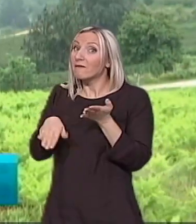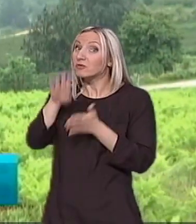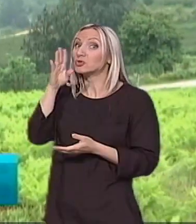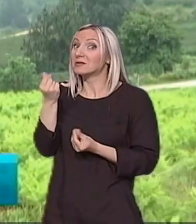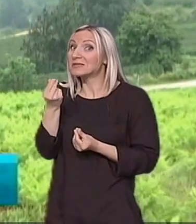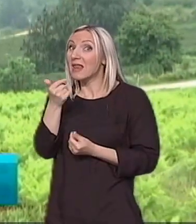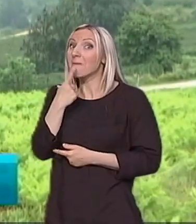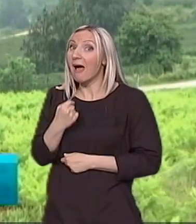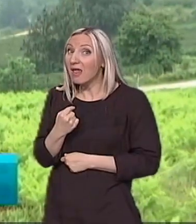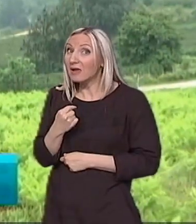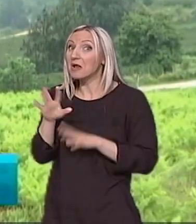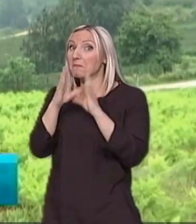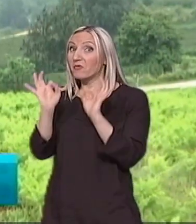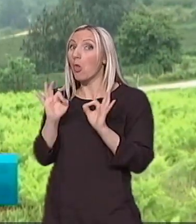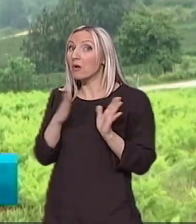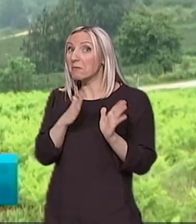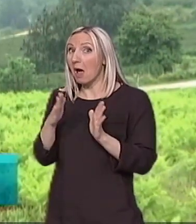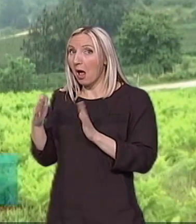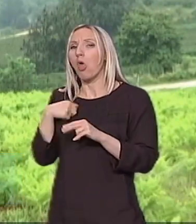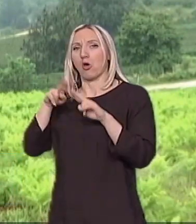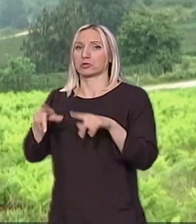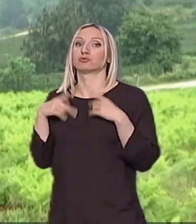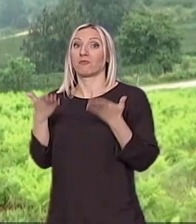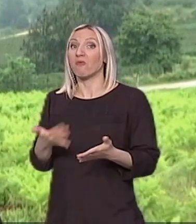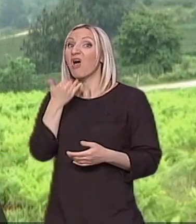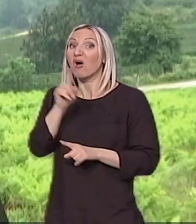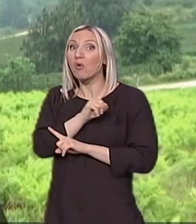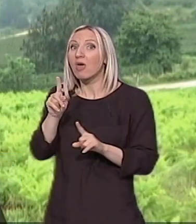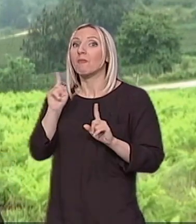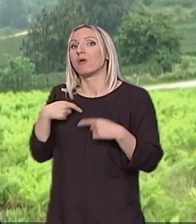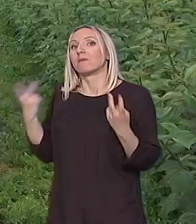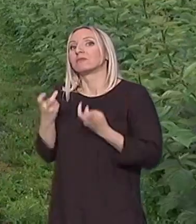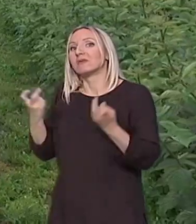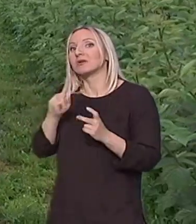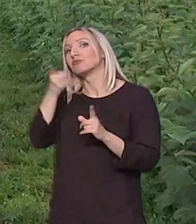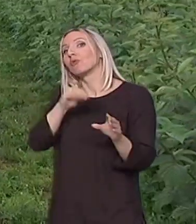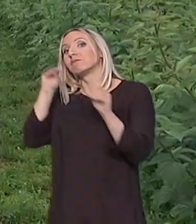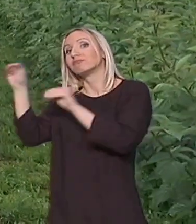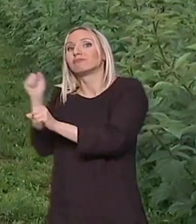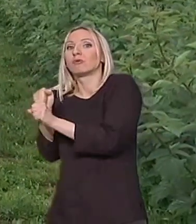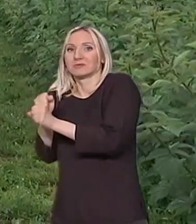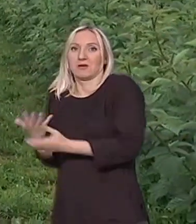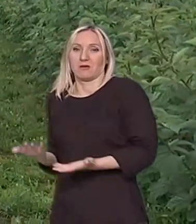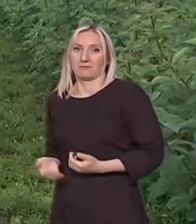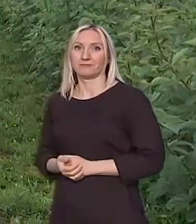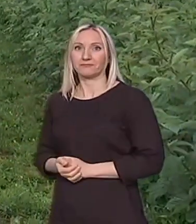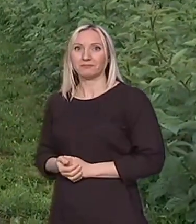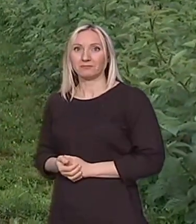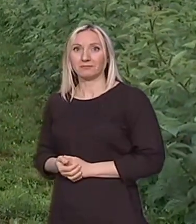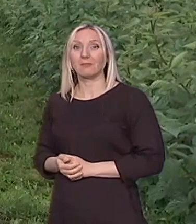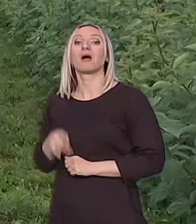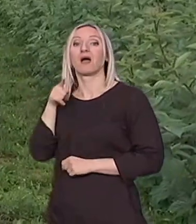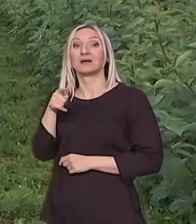ovom malinom i ako bude sve to išlo nekim normalnim tokom, ostaćemo ovdje. Ako ne bude, morat ćemo da idemo, što se kaže, trbuhom za kruhom. Trbuhom, ali